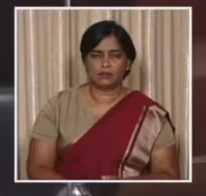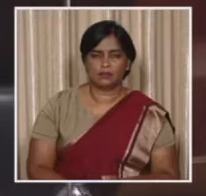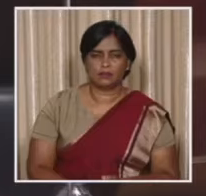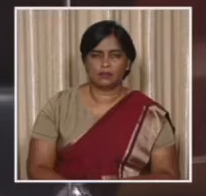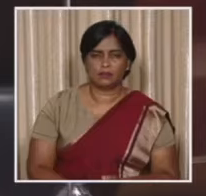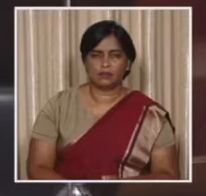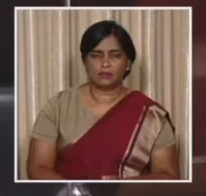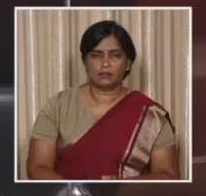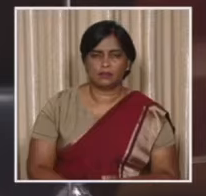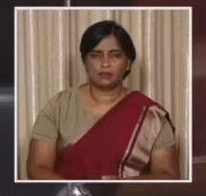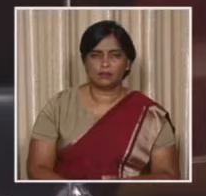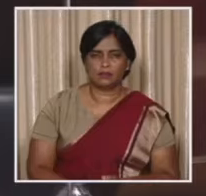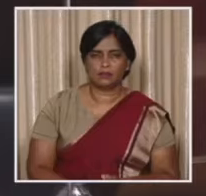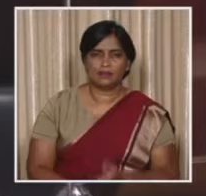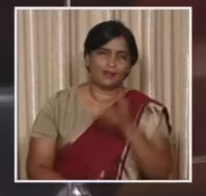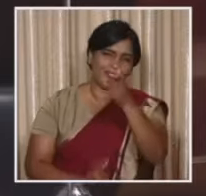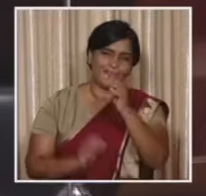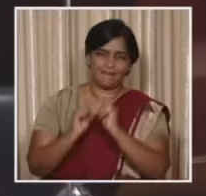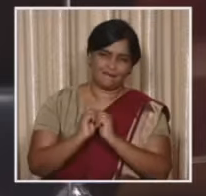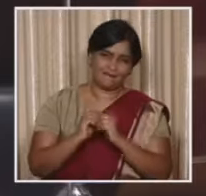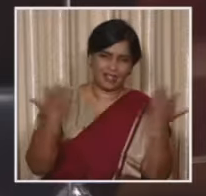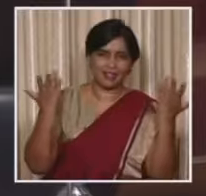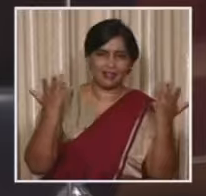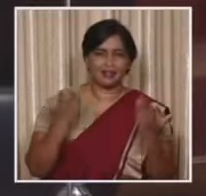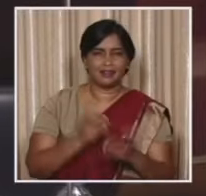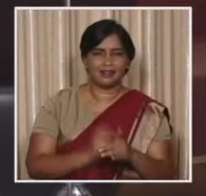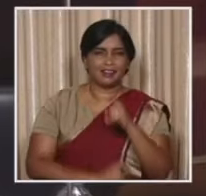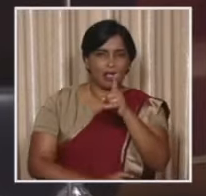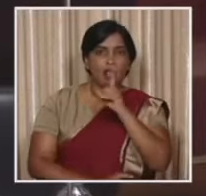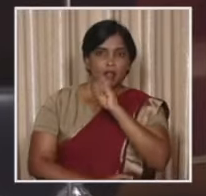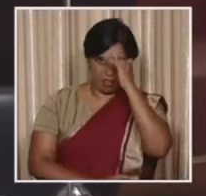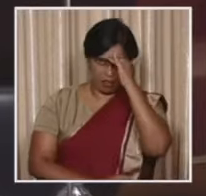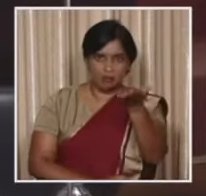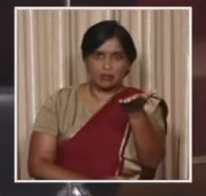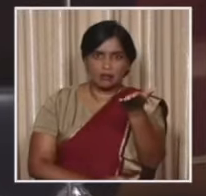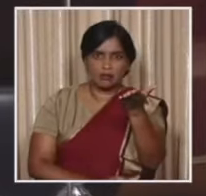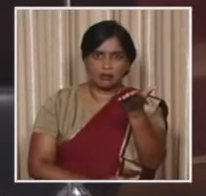දාලා තියෙනවා. ඒක ඔයාට අදාල නෑනේ. ඔයා කතරගෙද?